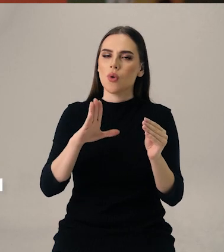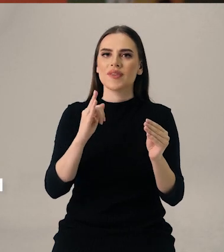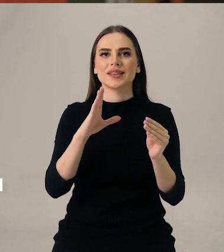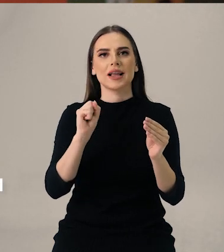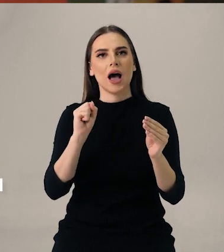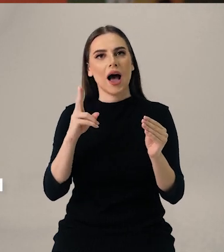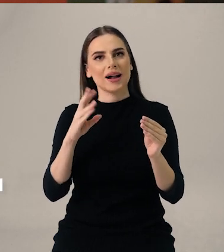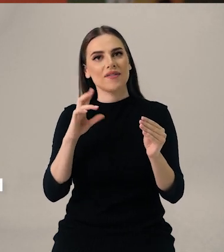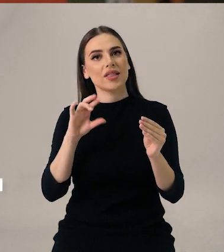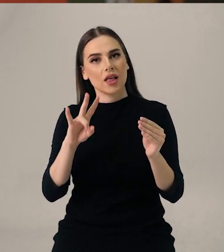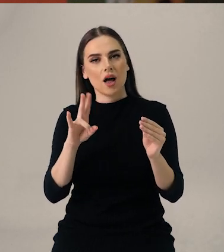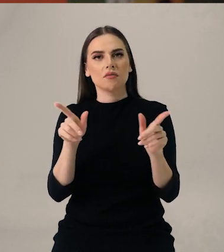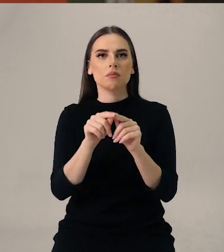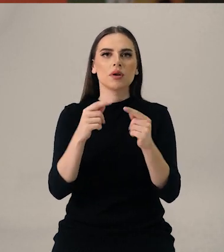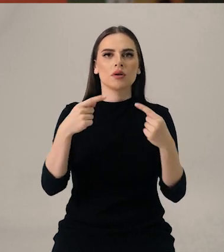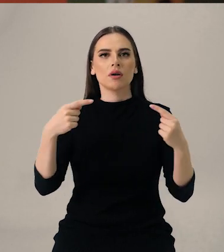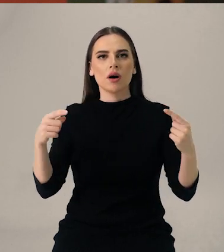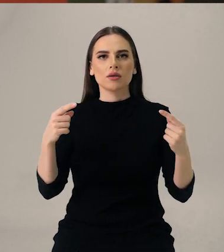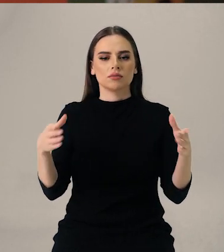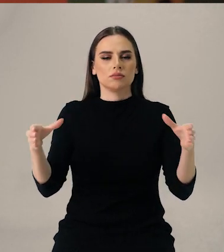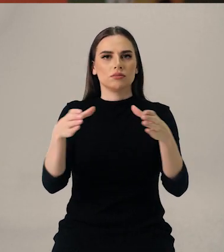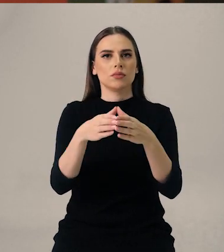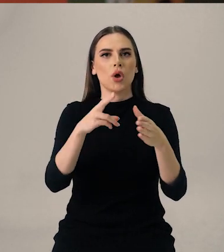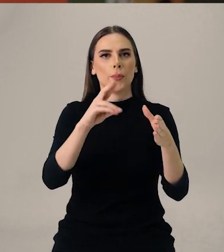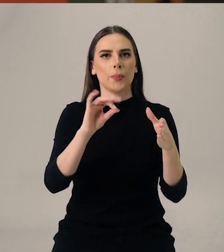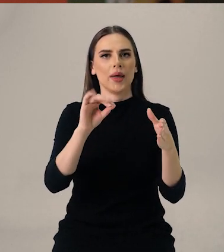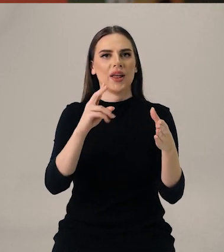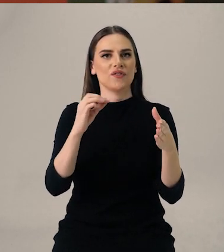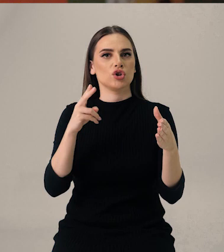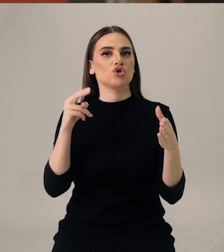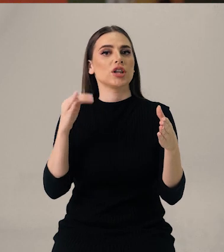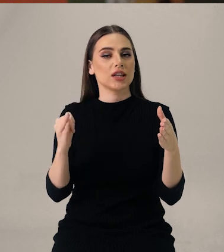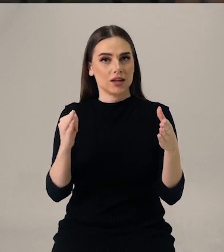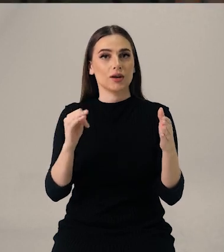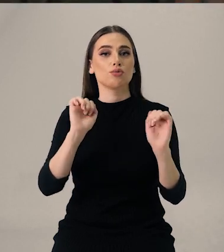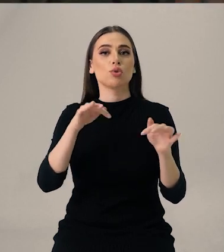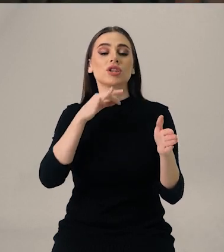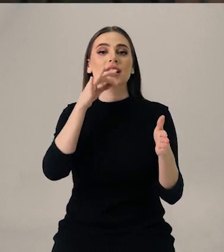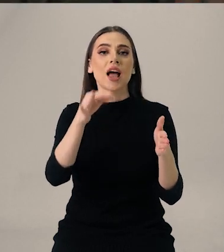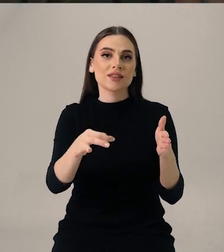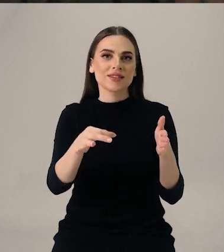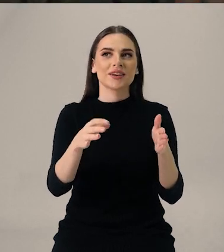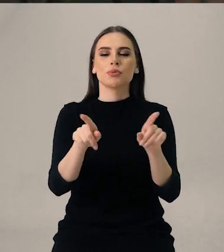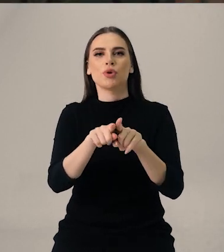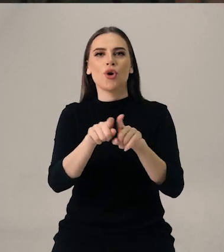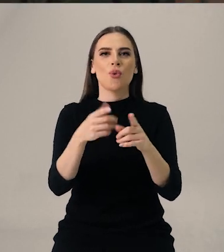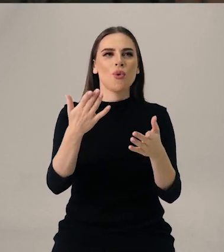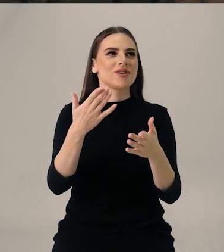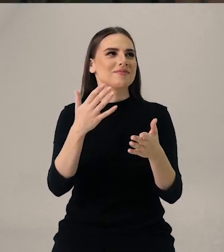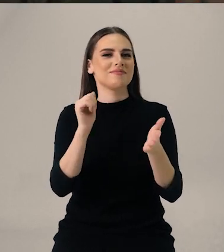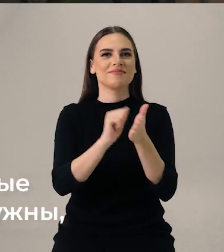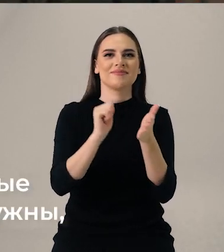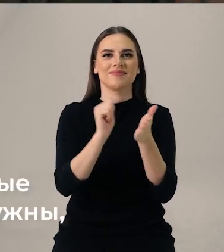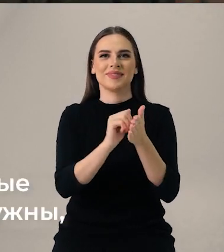и другими известными живописцами он входил в товарищество передвижников. Можно сказать, что они были кем-то вроде блогеров своего